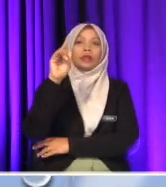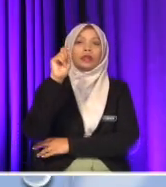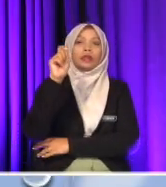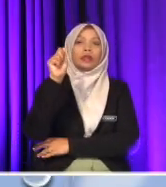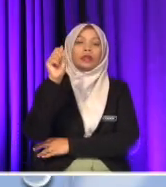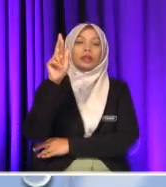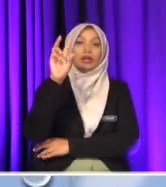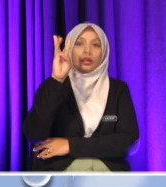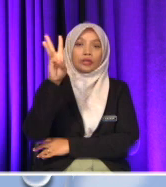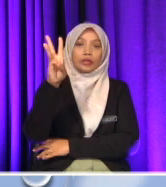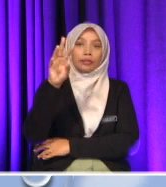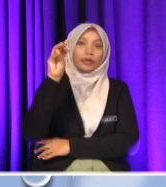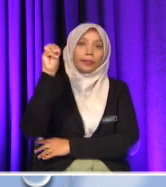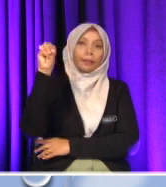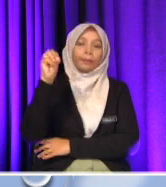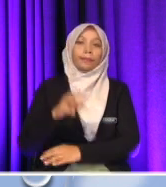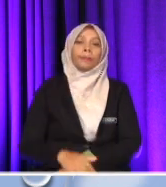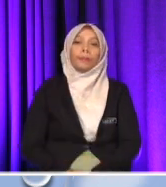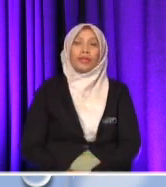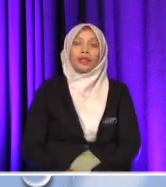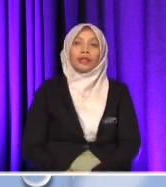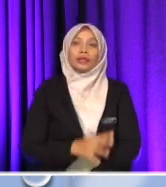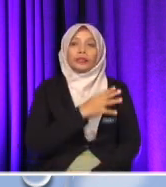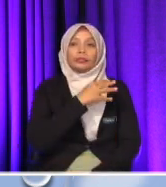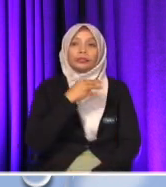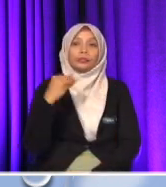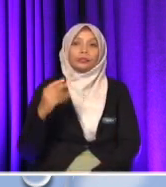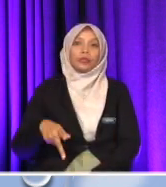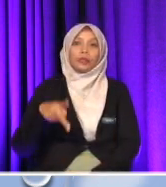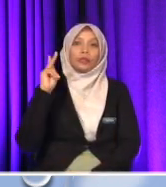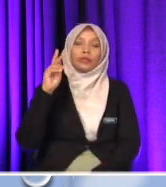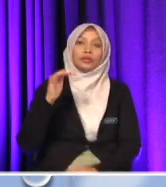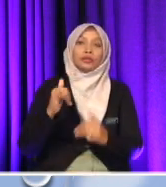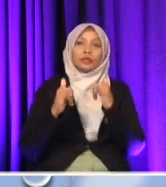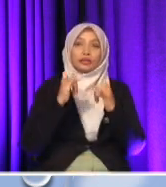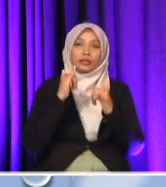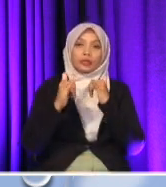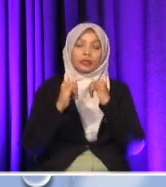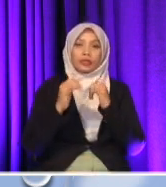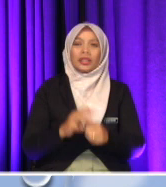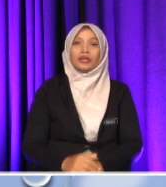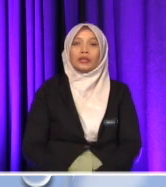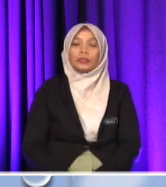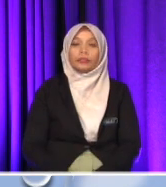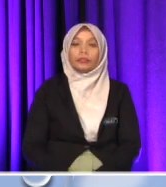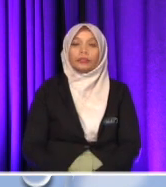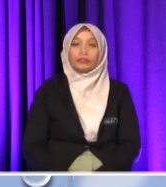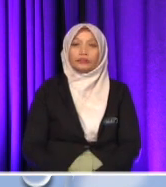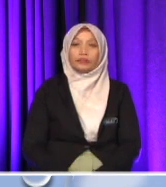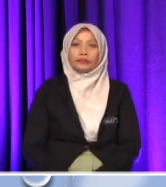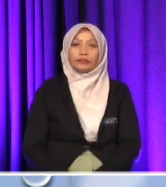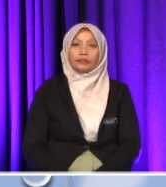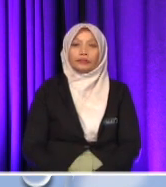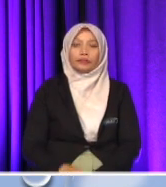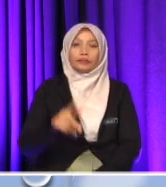ampere. Bermaksud sini 6 ampere. Kan, dan dia bagi kuasa nyata. Lesapan kuasa nyata ini adalah